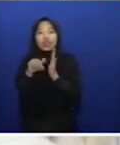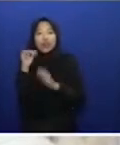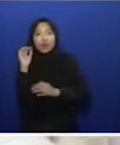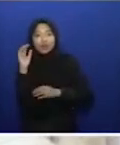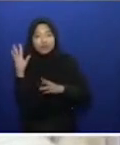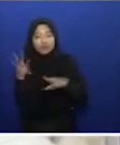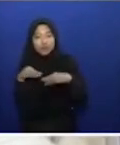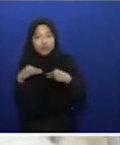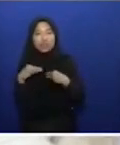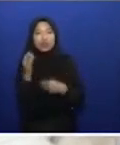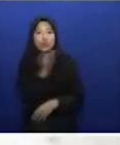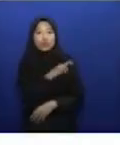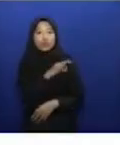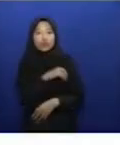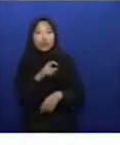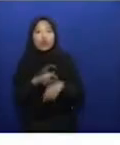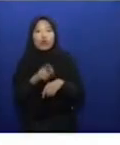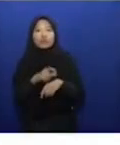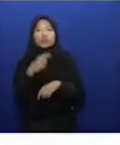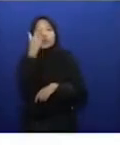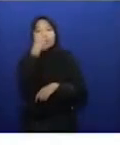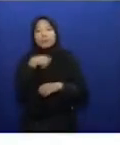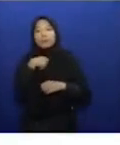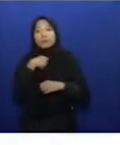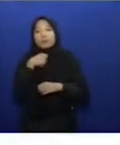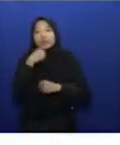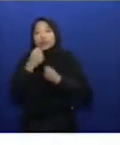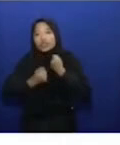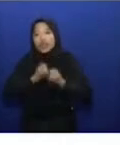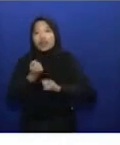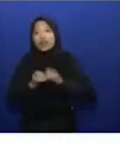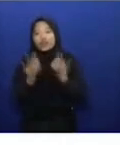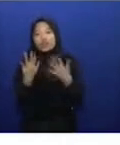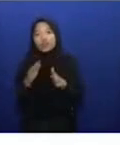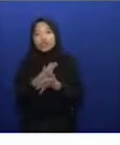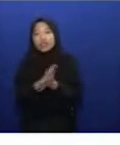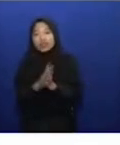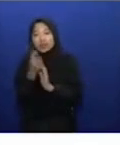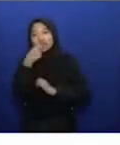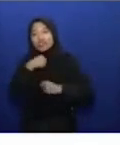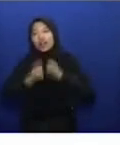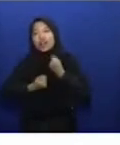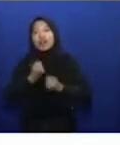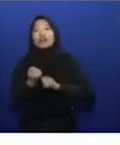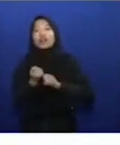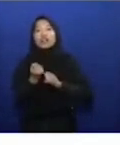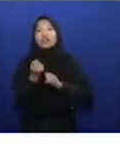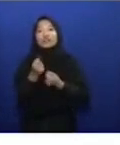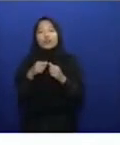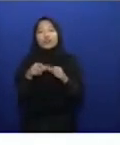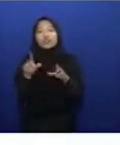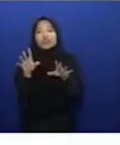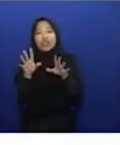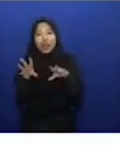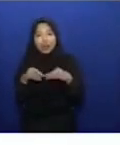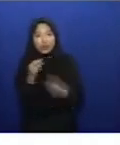Ekspansi. Sekarang kau dapat untung 10 juta, modalmu 5 juta. Kau dari 10 juta itu pakai 3 juta, 7